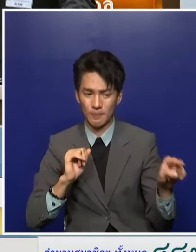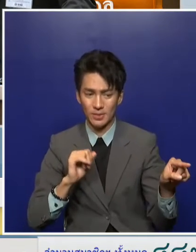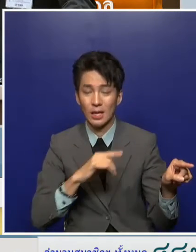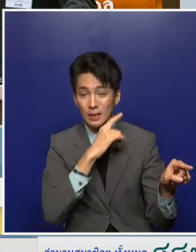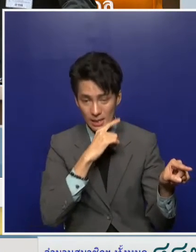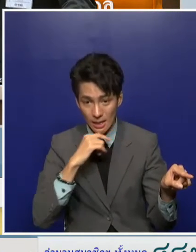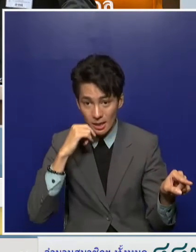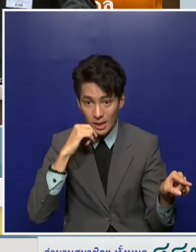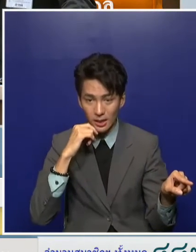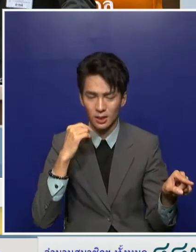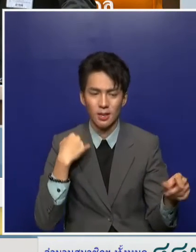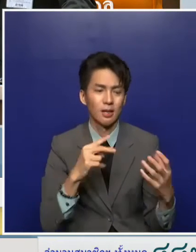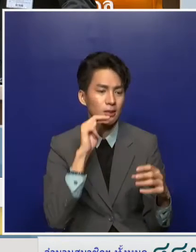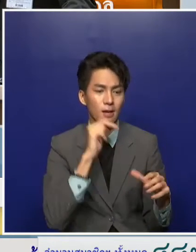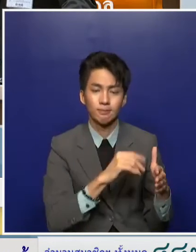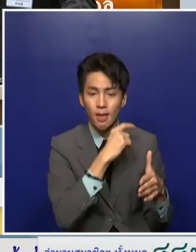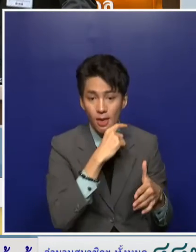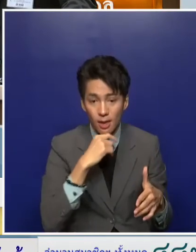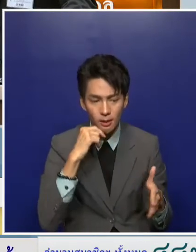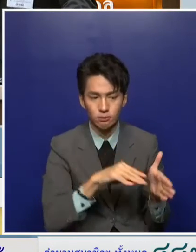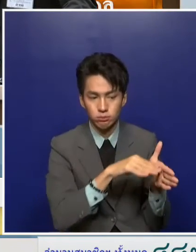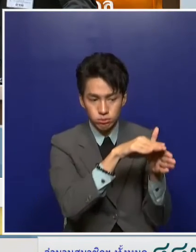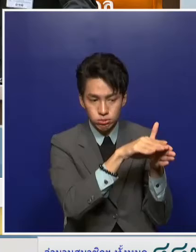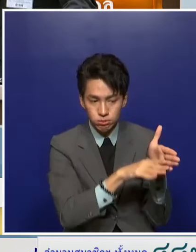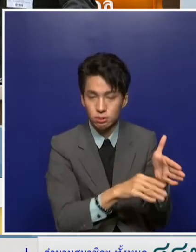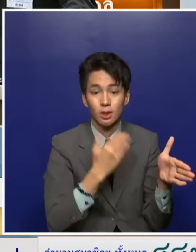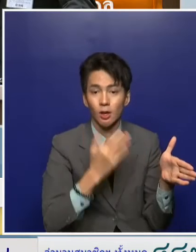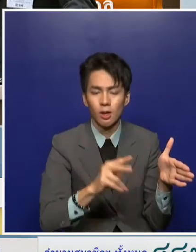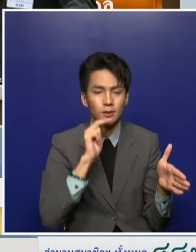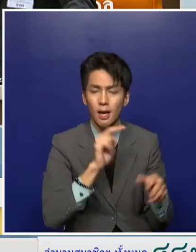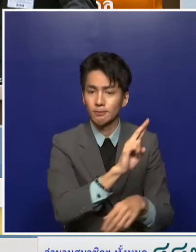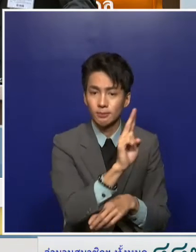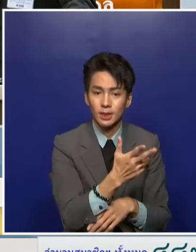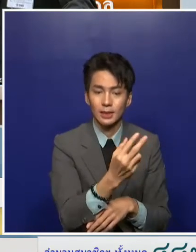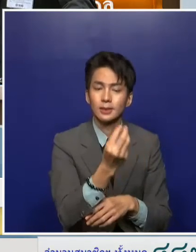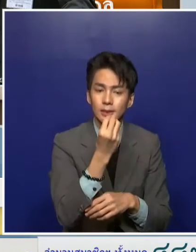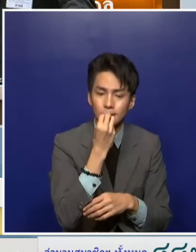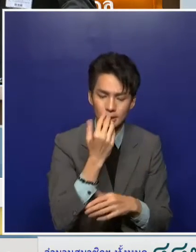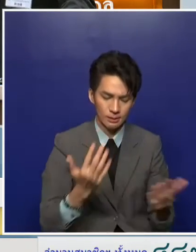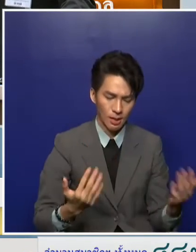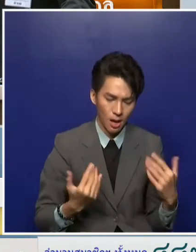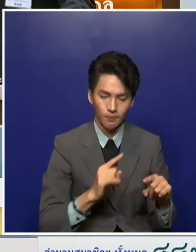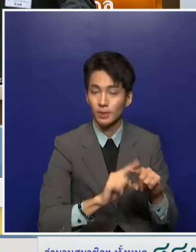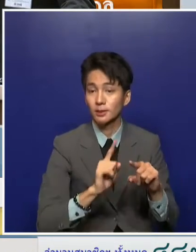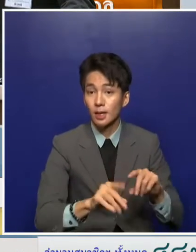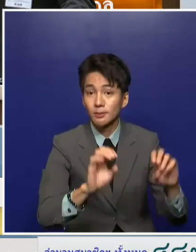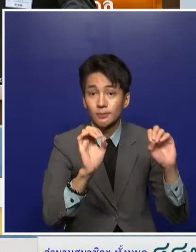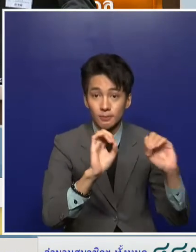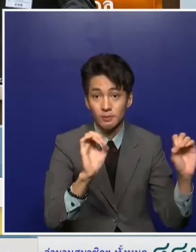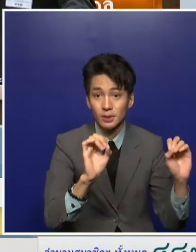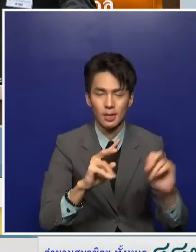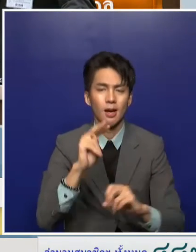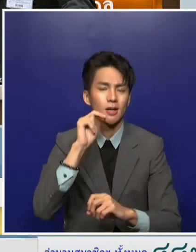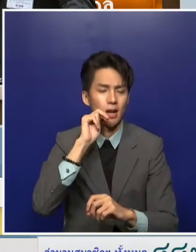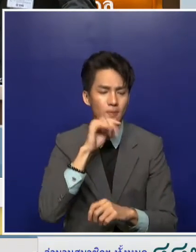จึงเป็นแม่น้ำที่ไม่มีน้ำเลยครับท่านประธานไม่มีน้ำไว้ใช้แม้กระทั่งการอุปโภคบริโภคเป็นแม่น้ำที่